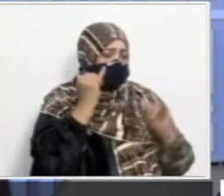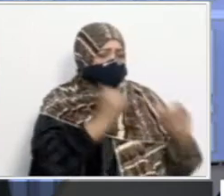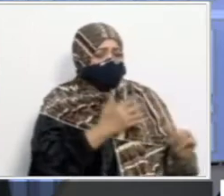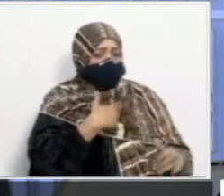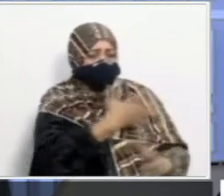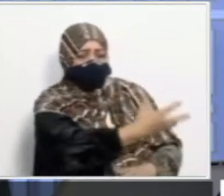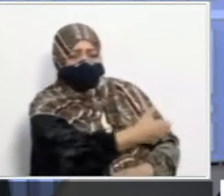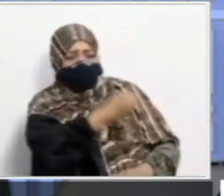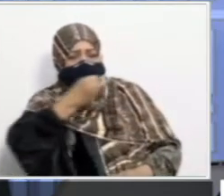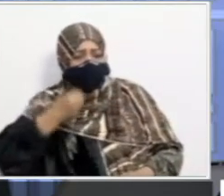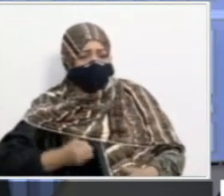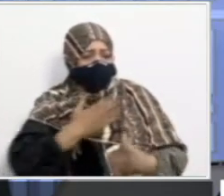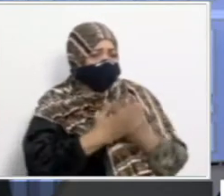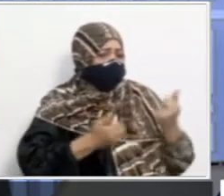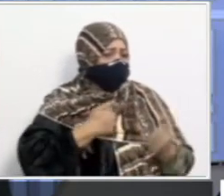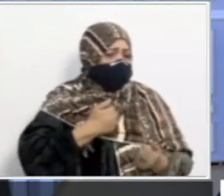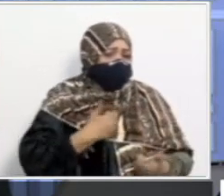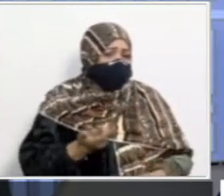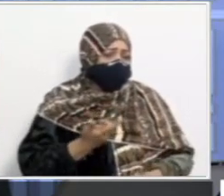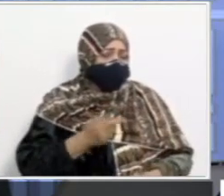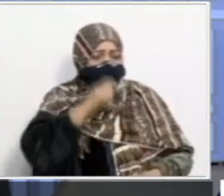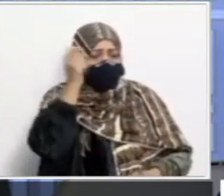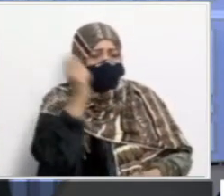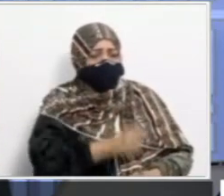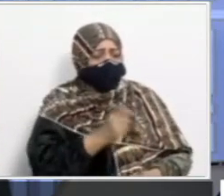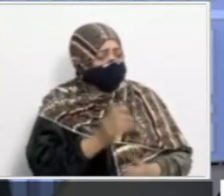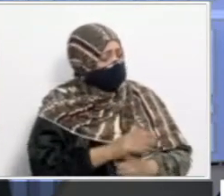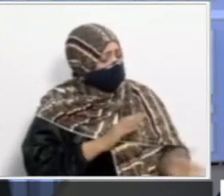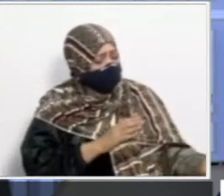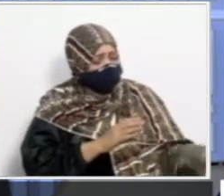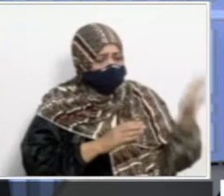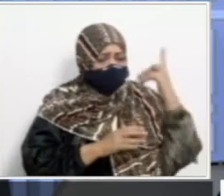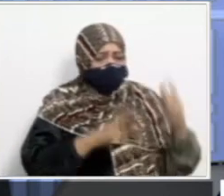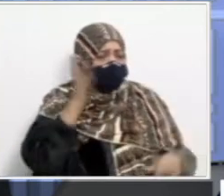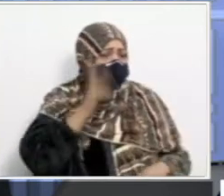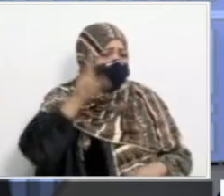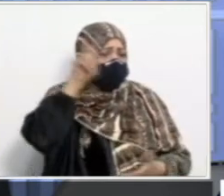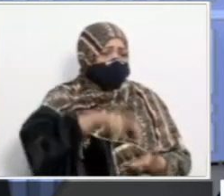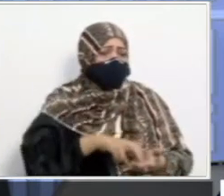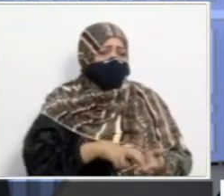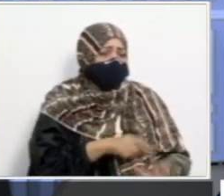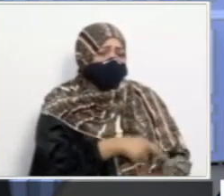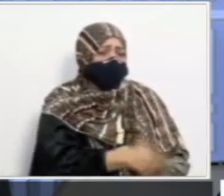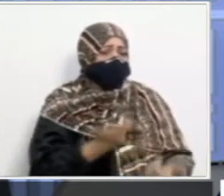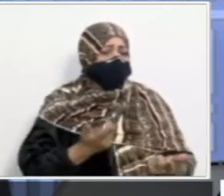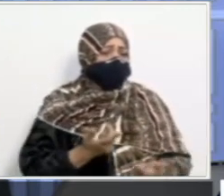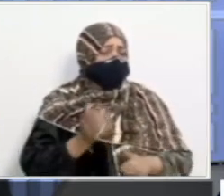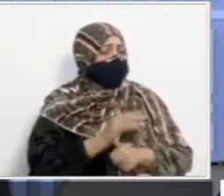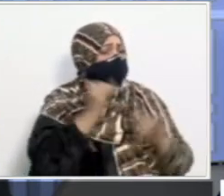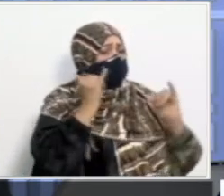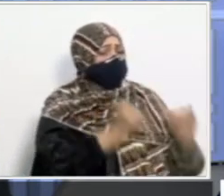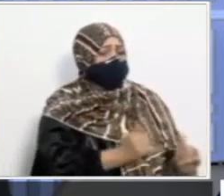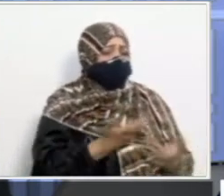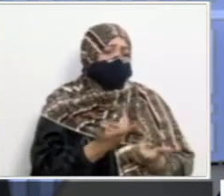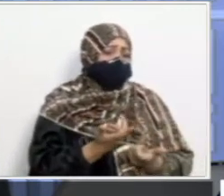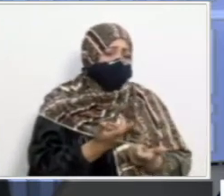لا يراعي حق الله فمن باب أولى أنه لن يراعي حق ابنتك. فيعني هم معذورون كان إذا كان